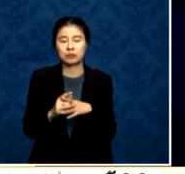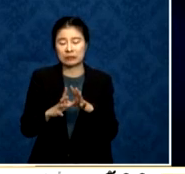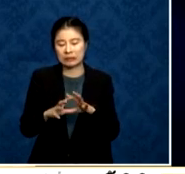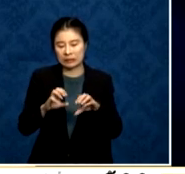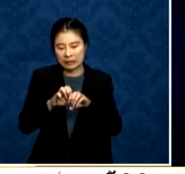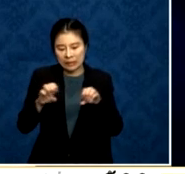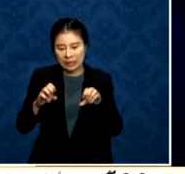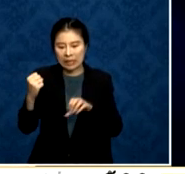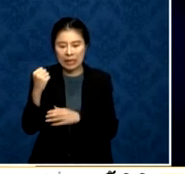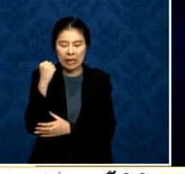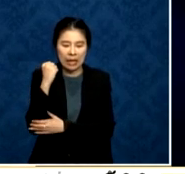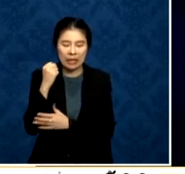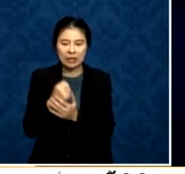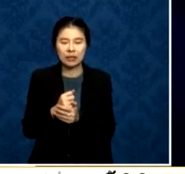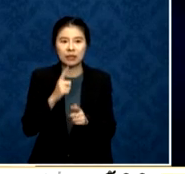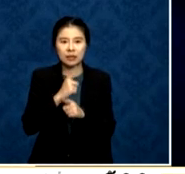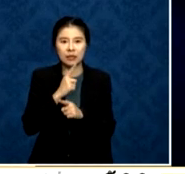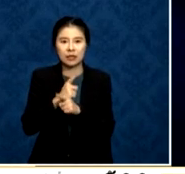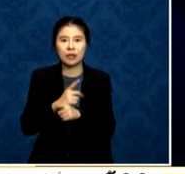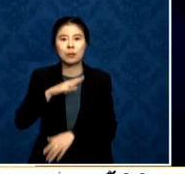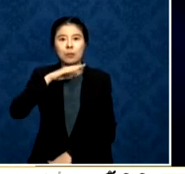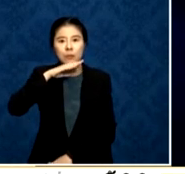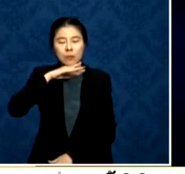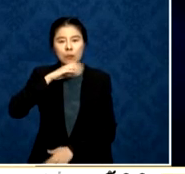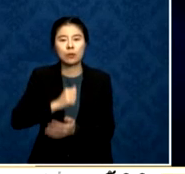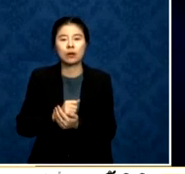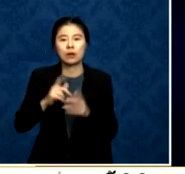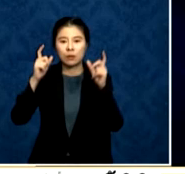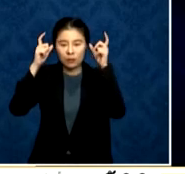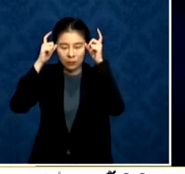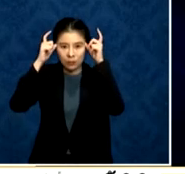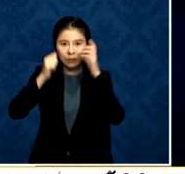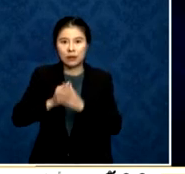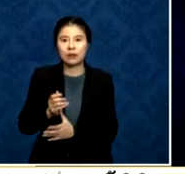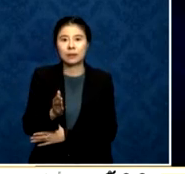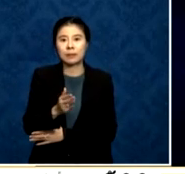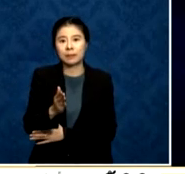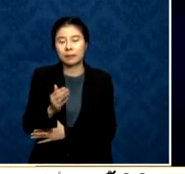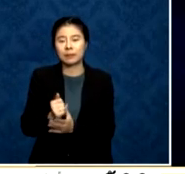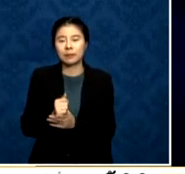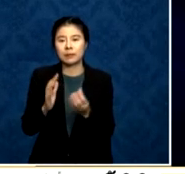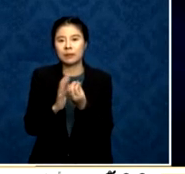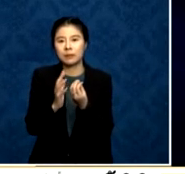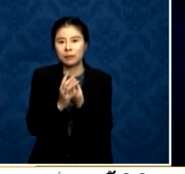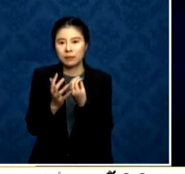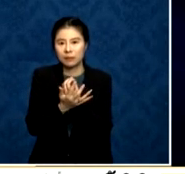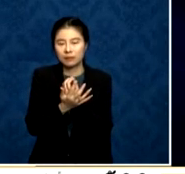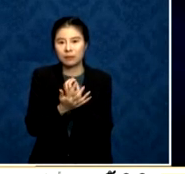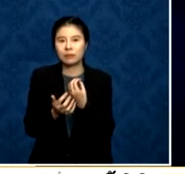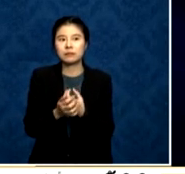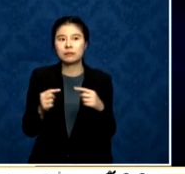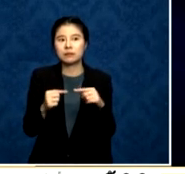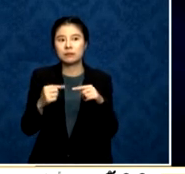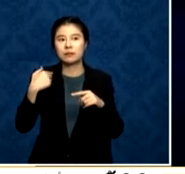ทำอาารสัตร เลี่ยงหัวเหลยงป่าและทสำคทสุด ในภัษีว่าเป็ถกนายโบเจ